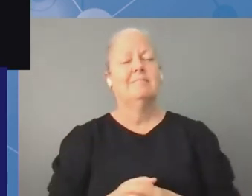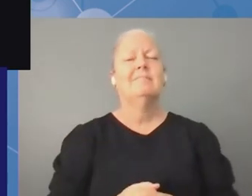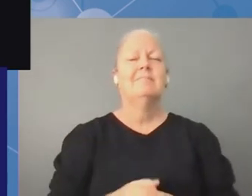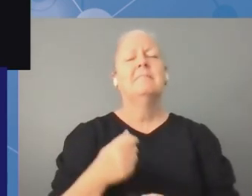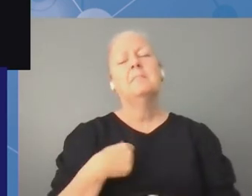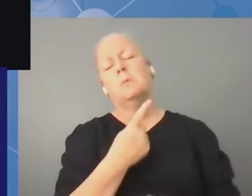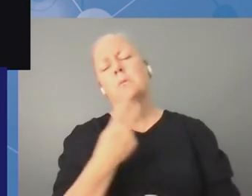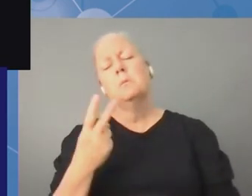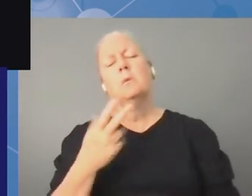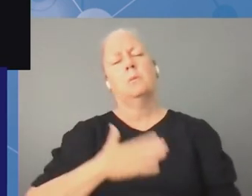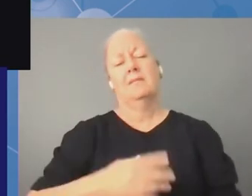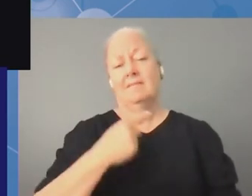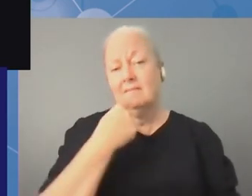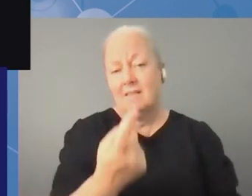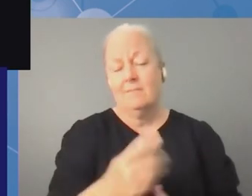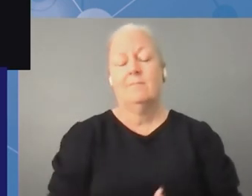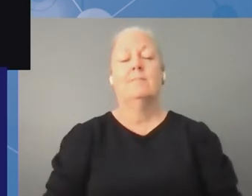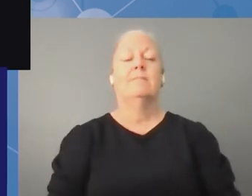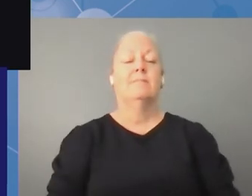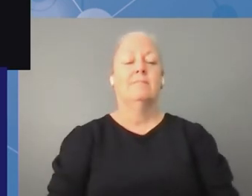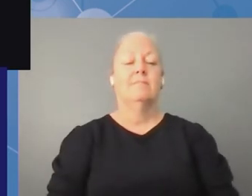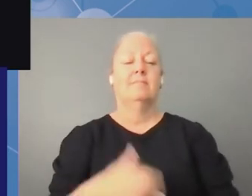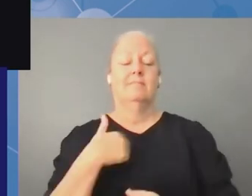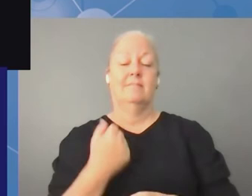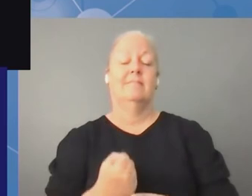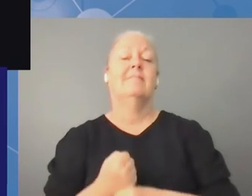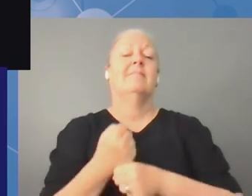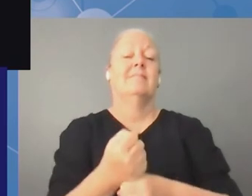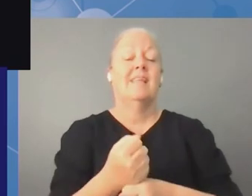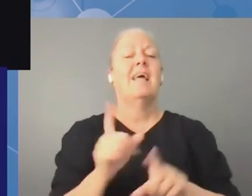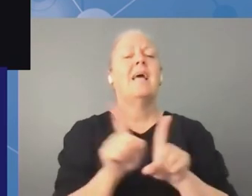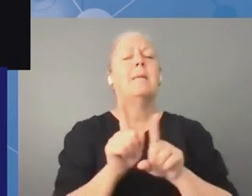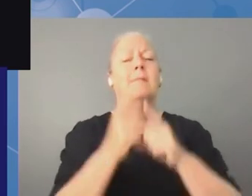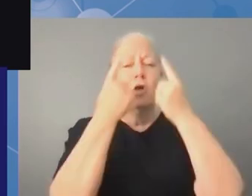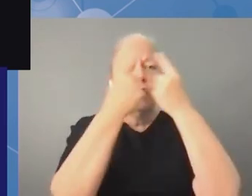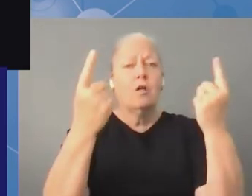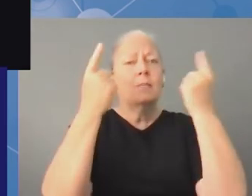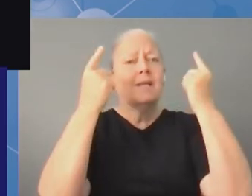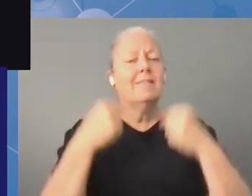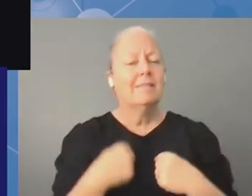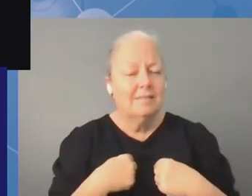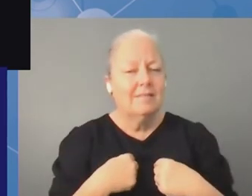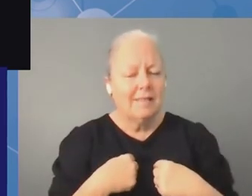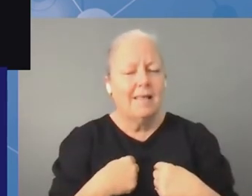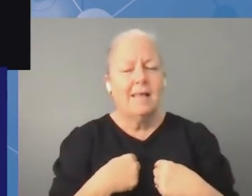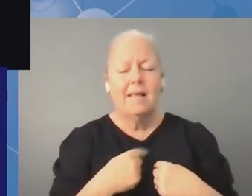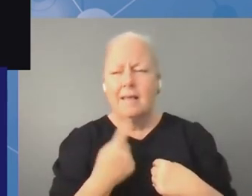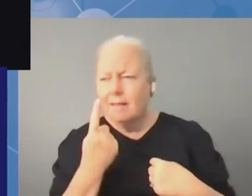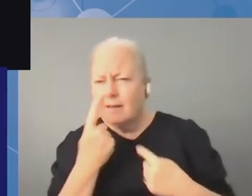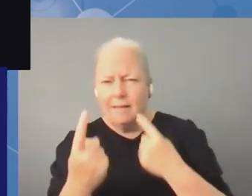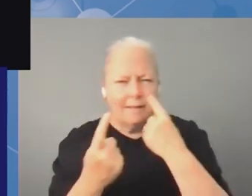من دولة بولندا. أنا من سكان كاتوفيتسا، المدينة المضيفة للقمة. أنا